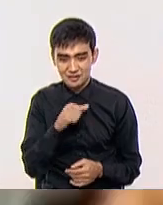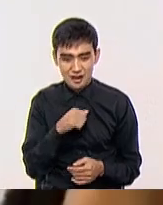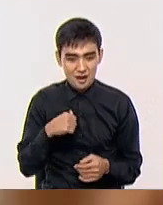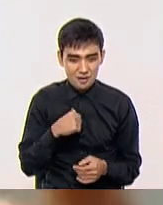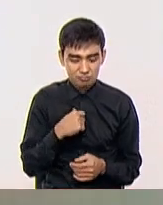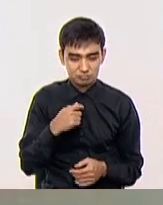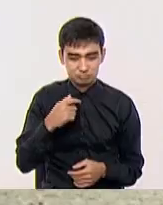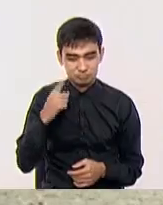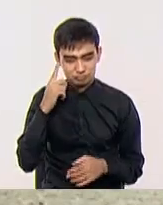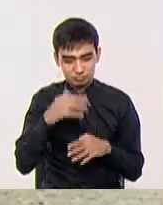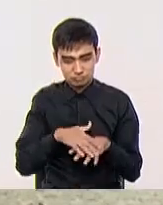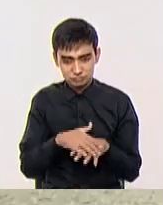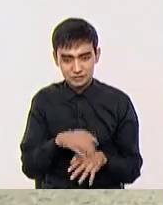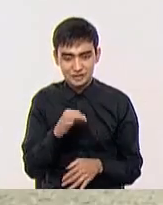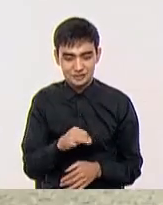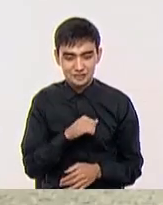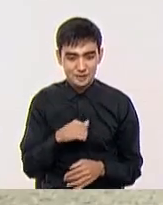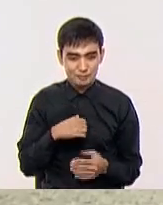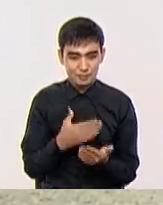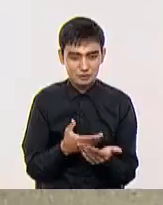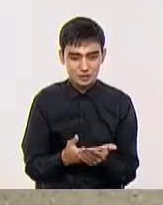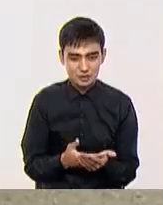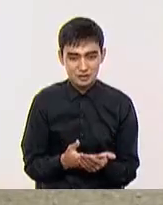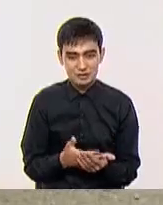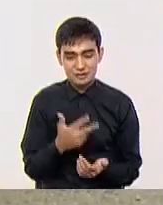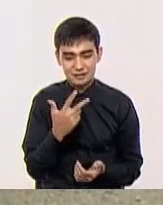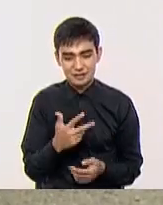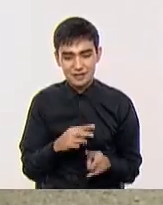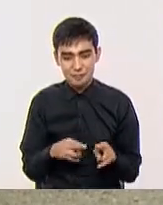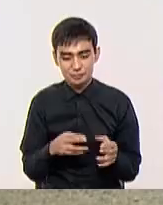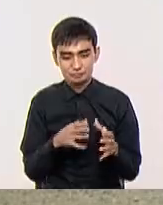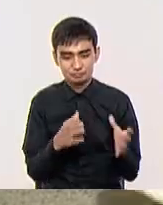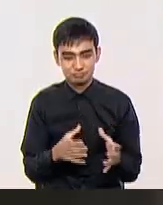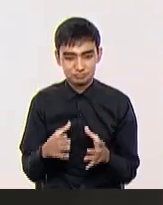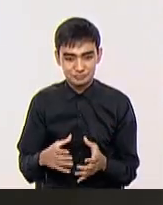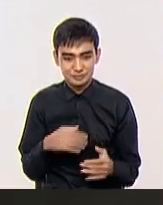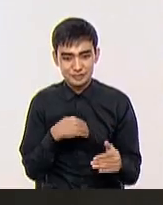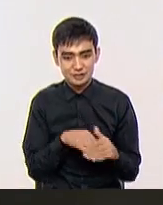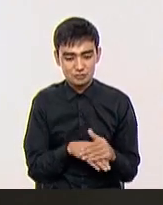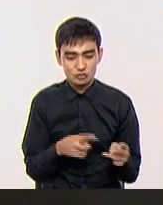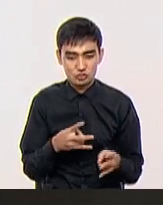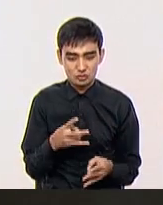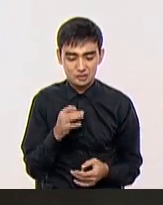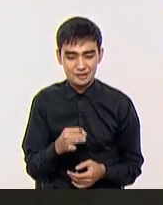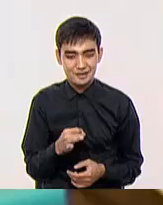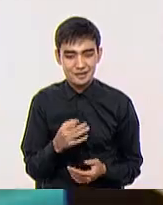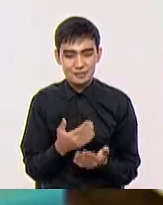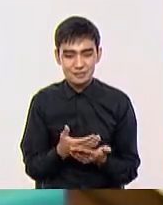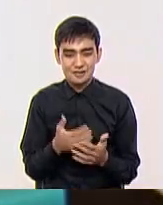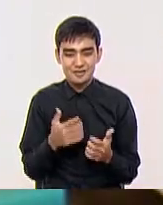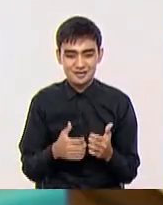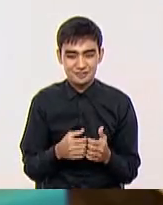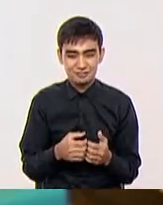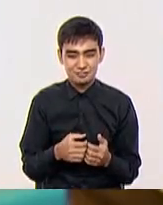рассчитывает самостоятельно, и минимум три таких корзины он должен иметь. Ну, то есть в среднем,